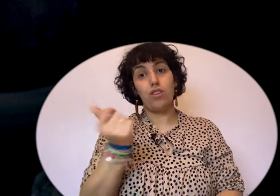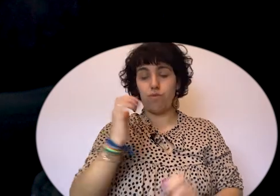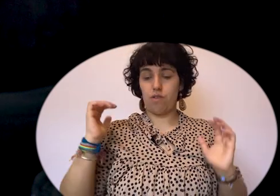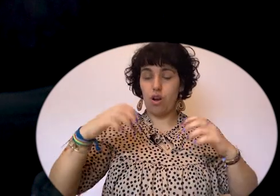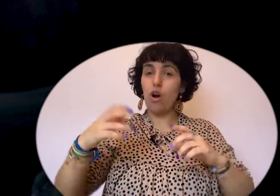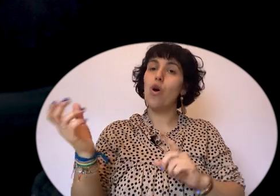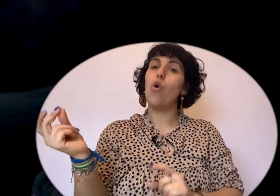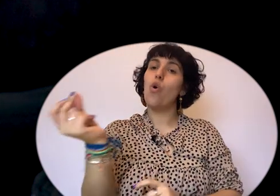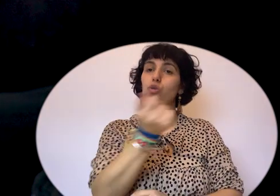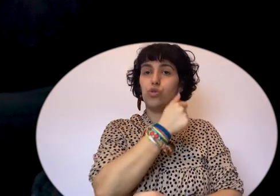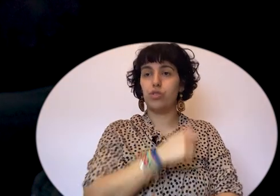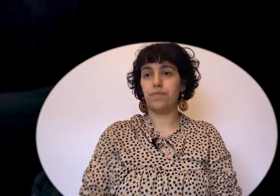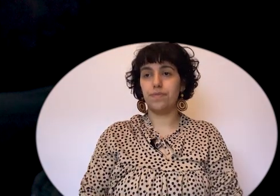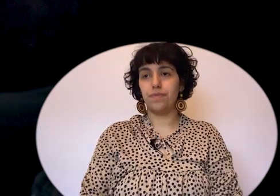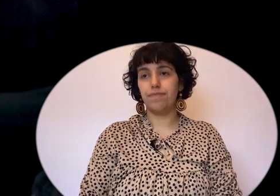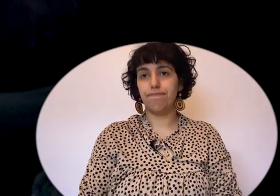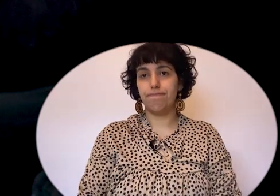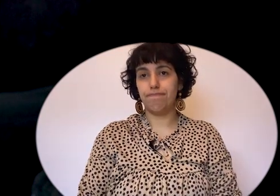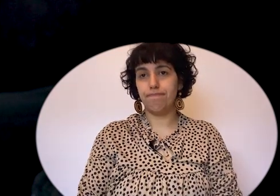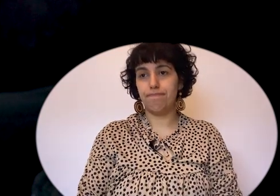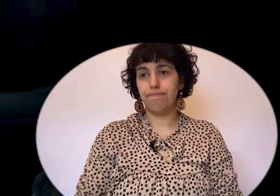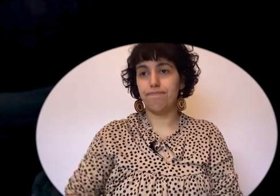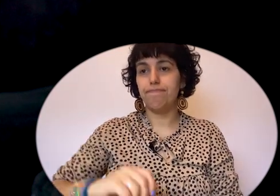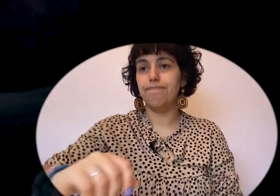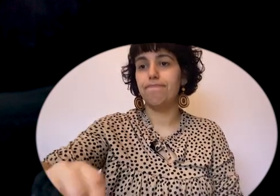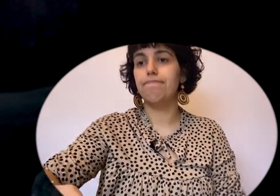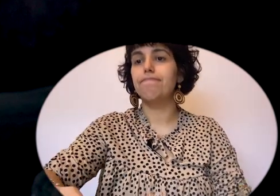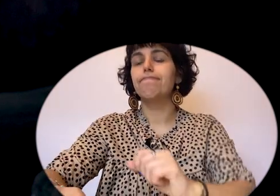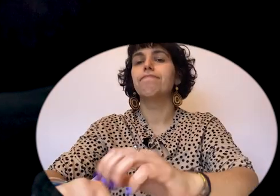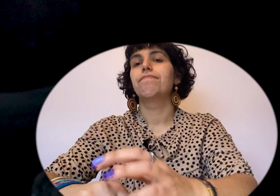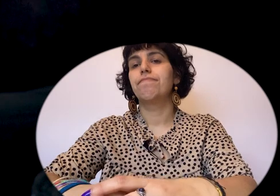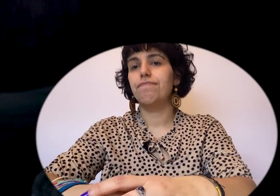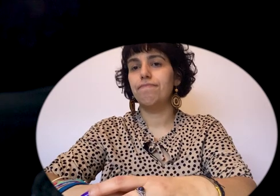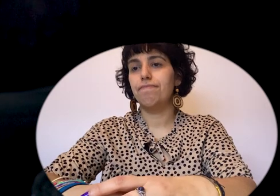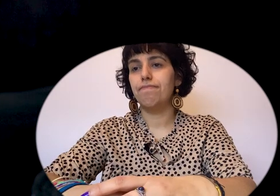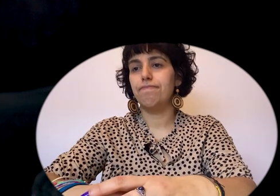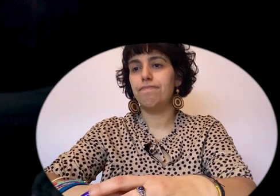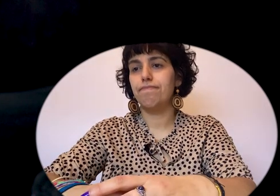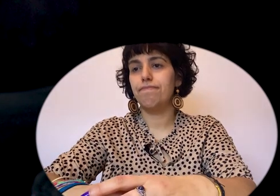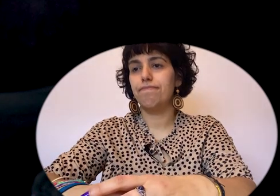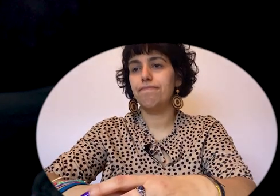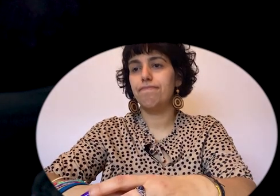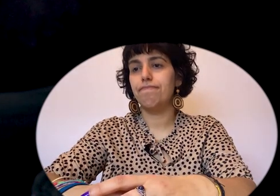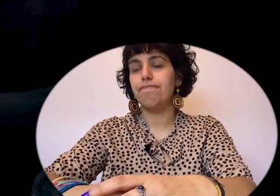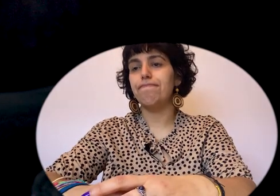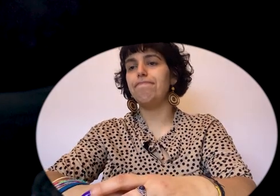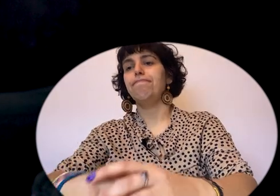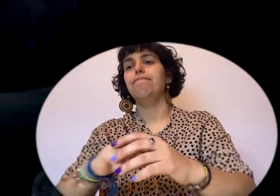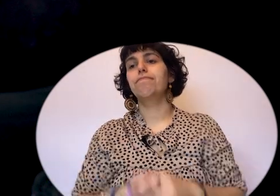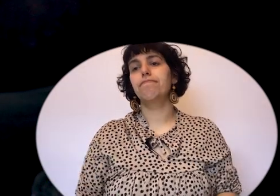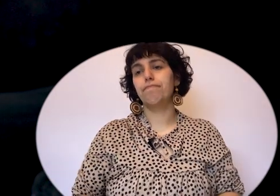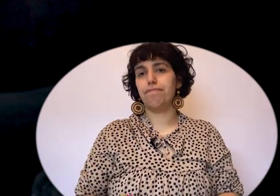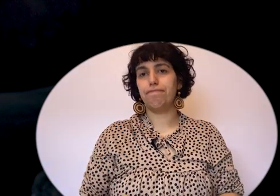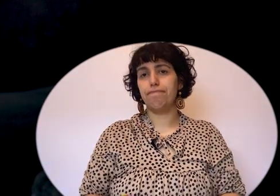sağlıklının elindeki alet edevat a göre yani saldırdığı cisme göre de her şekilde pozisyon almakta fayda var Evet